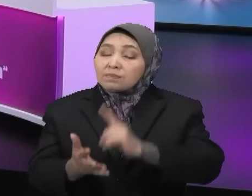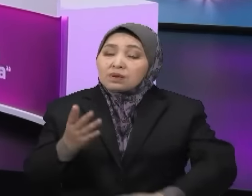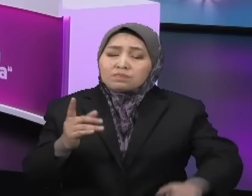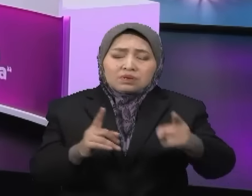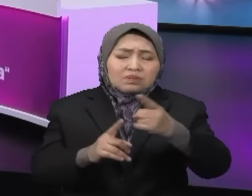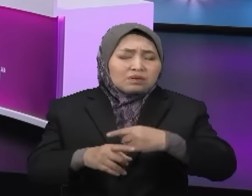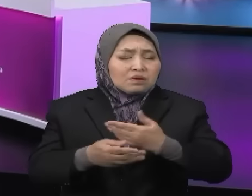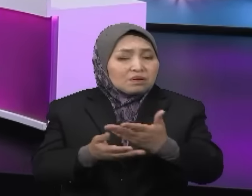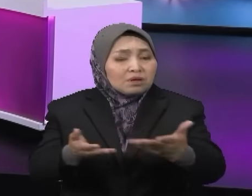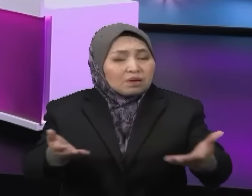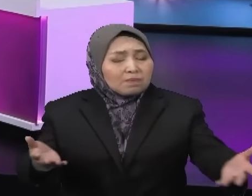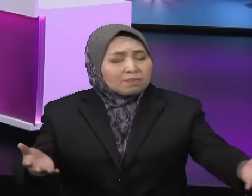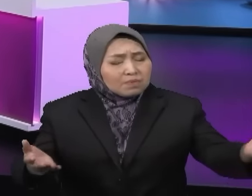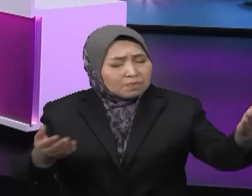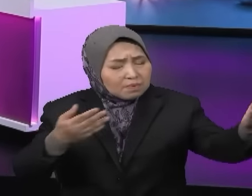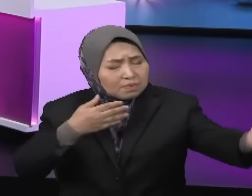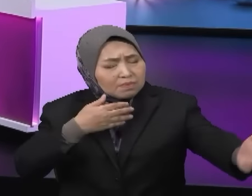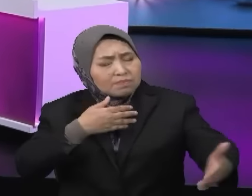رجعتم